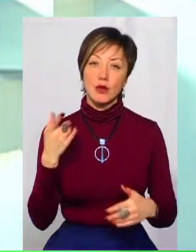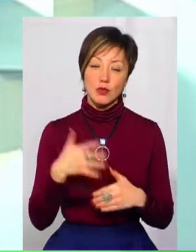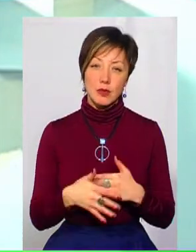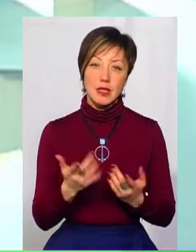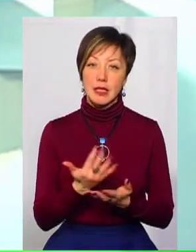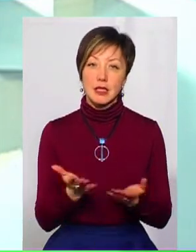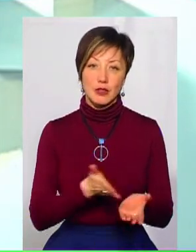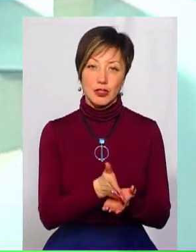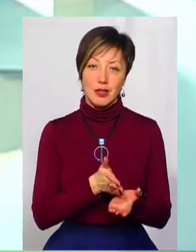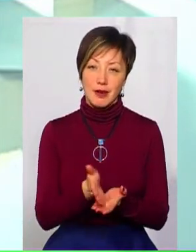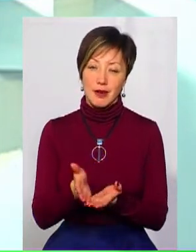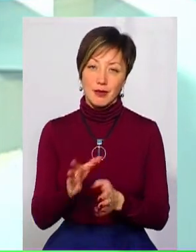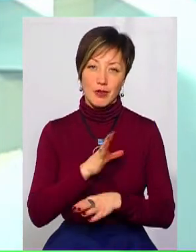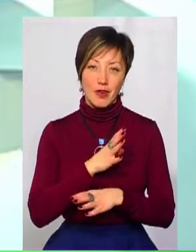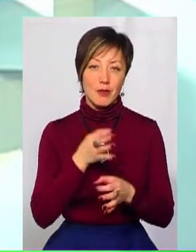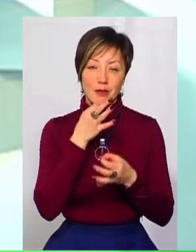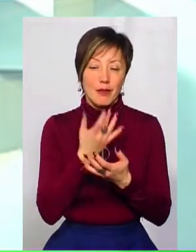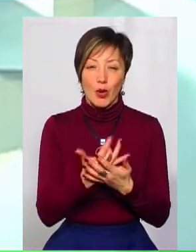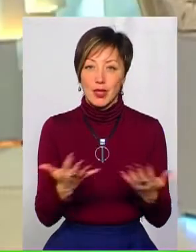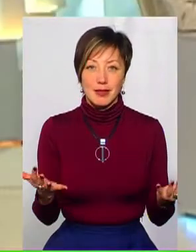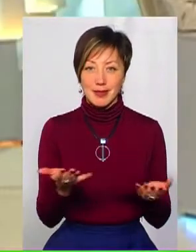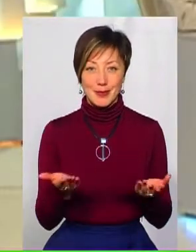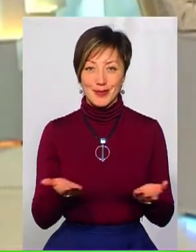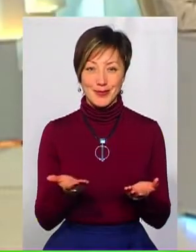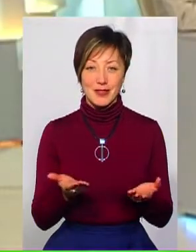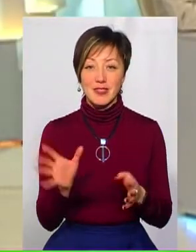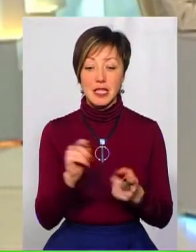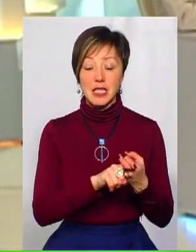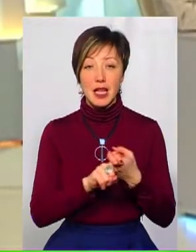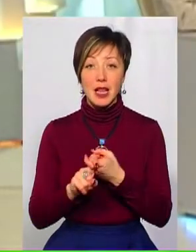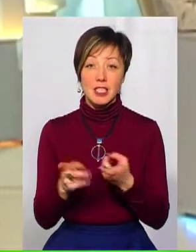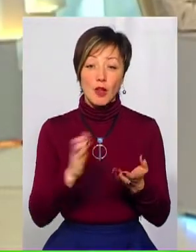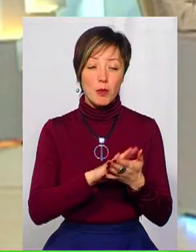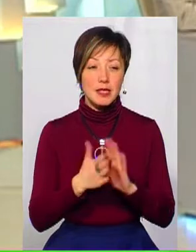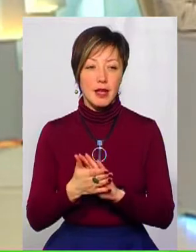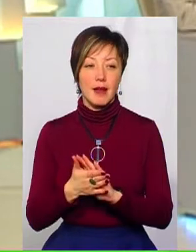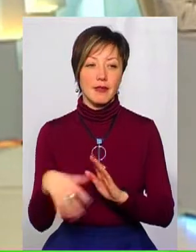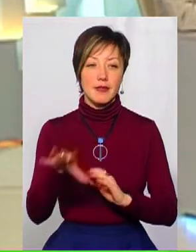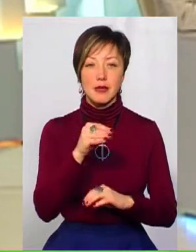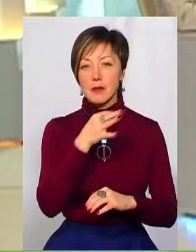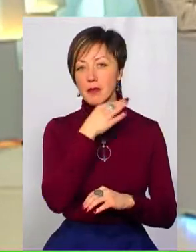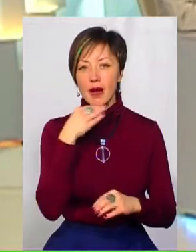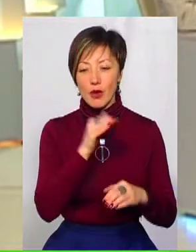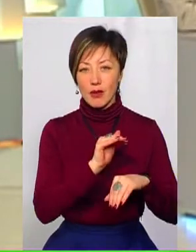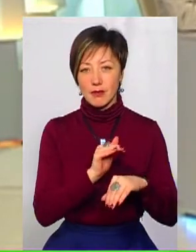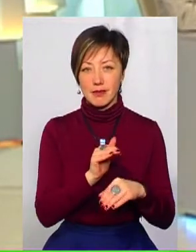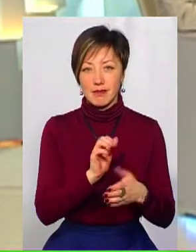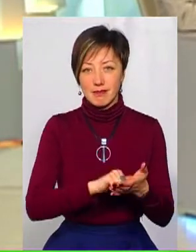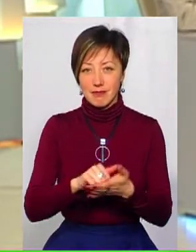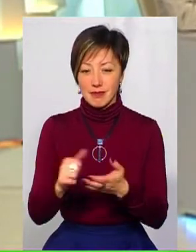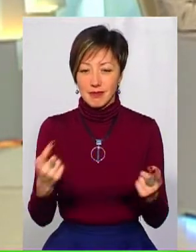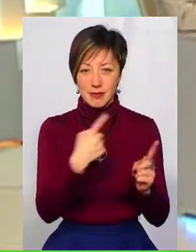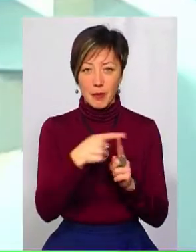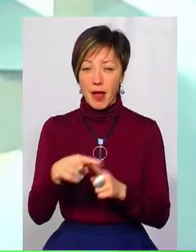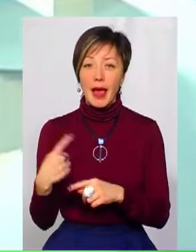шляхи взагалі бувають. От, по-різному в себе. Не це можна, залежить від людини, все залежить взагалі від обставин, тобто все з багатьох факторів формується. Тут немає